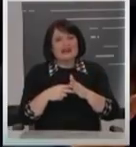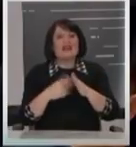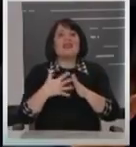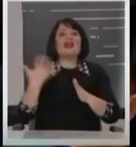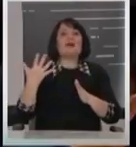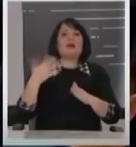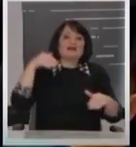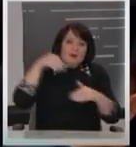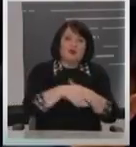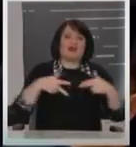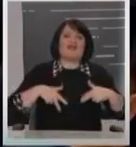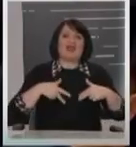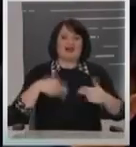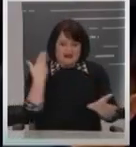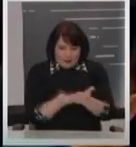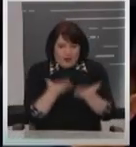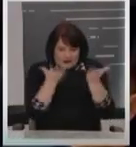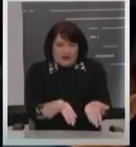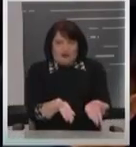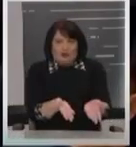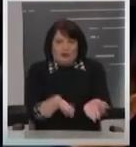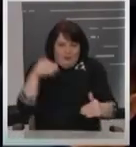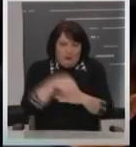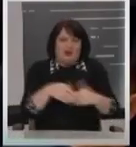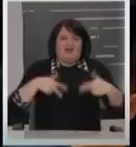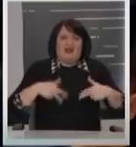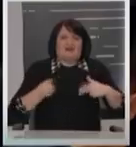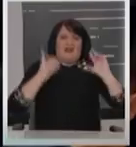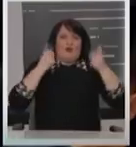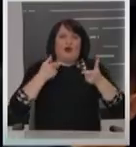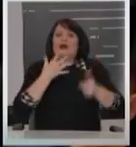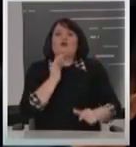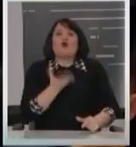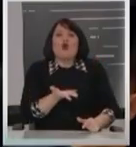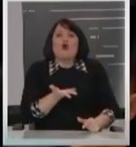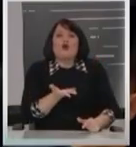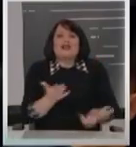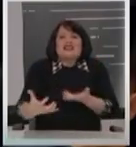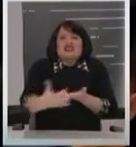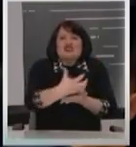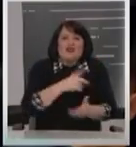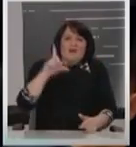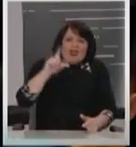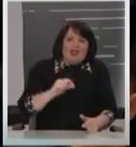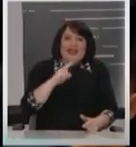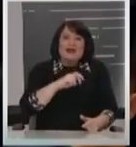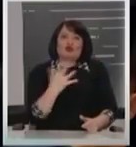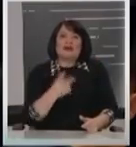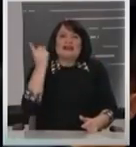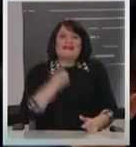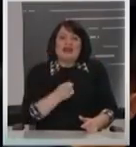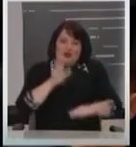2015, την κυβέρνησή τους. Να γιατί τη ρίξαμε. Γιατί μειώσανε το εισόδημα των Ελλήνων κατά 25%